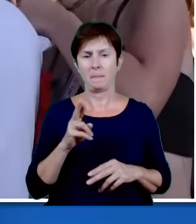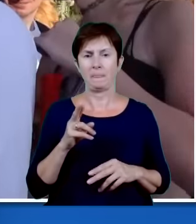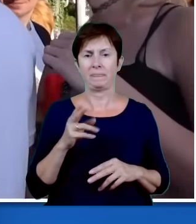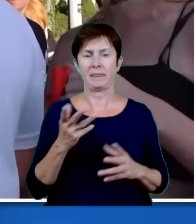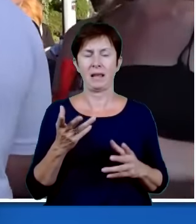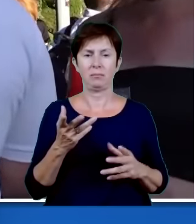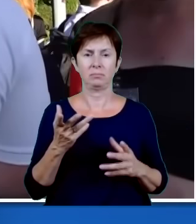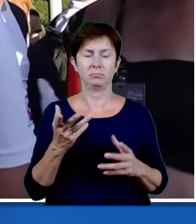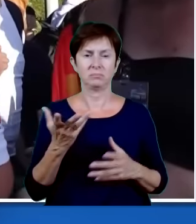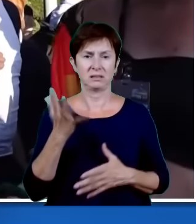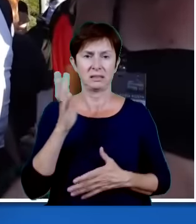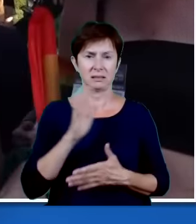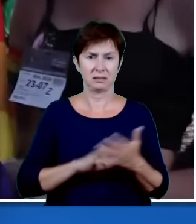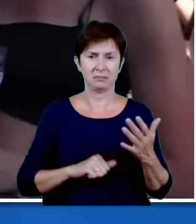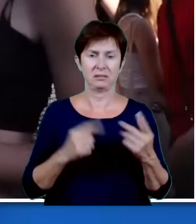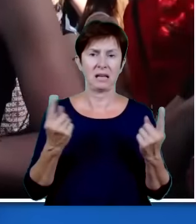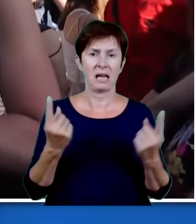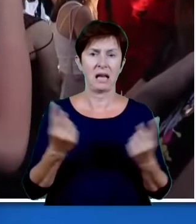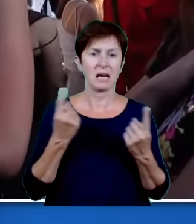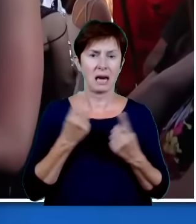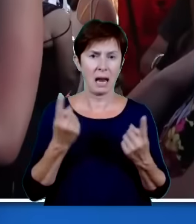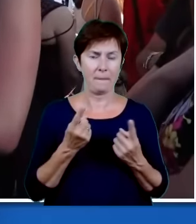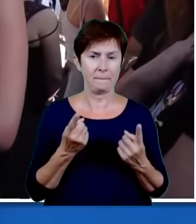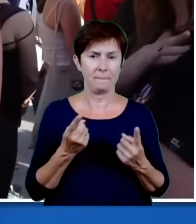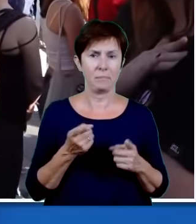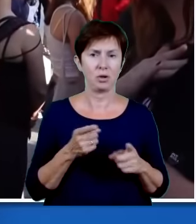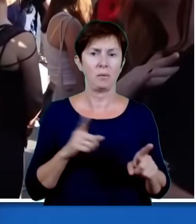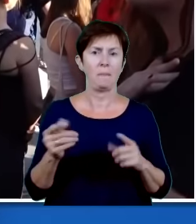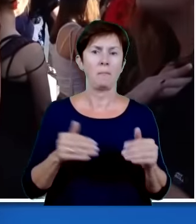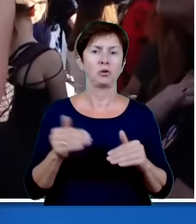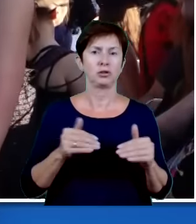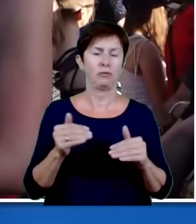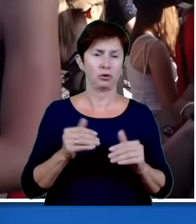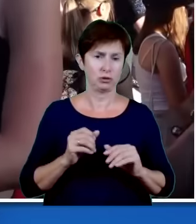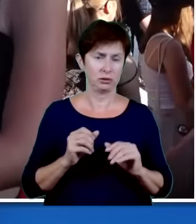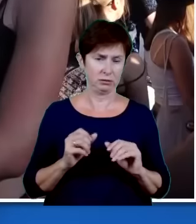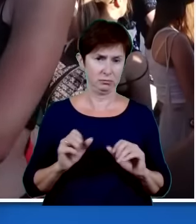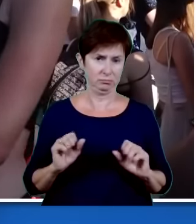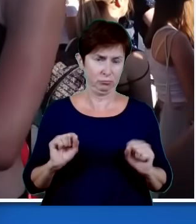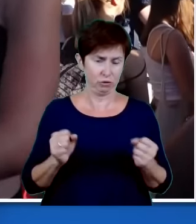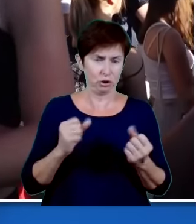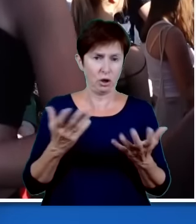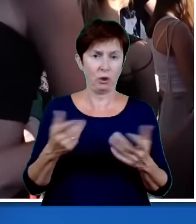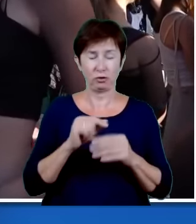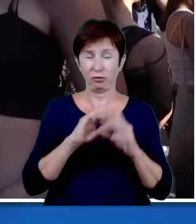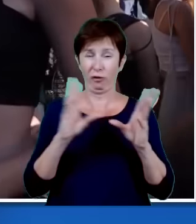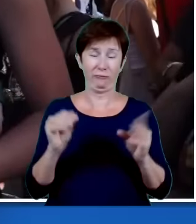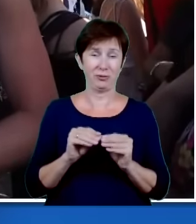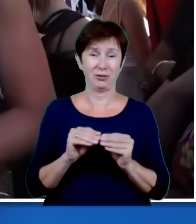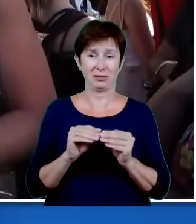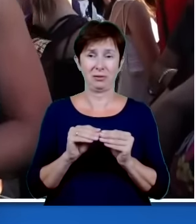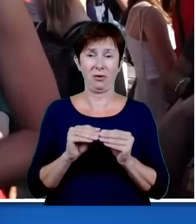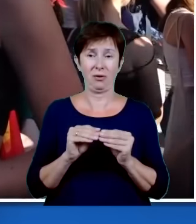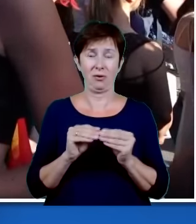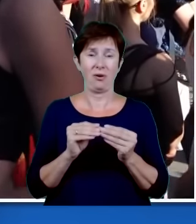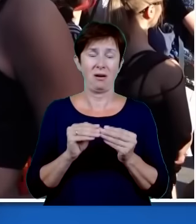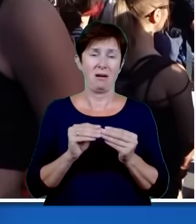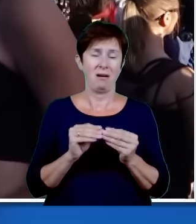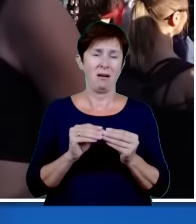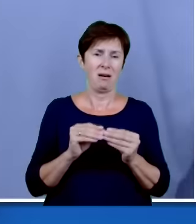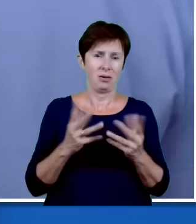telewizji reklam czyli możliwości funkcjonowania to wszystko ma być zrealizowane w moim mojej opinii przed